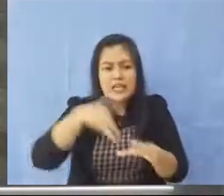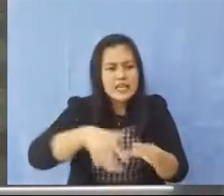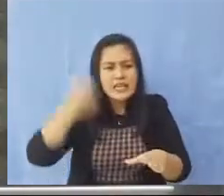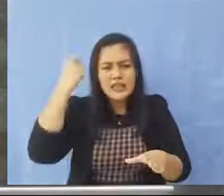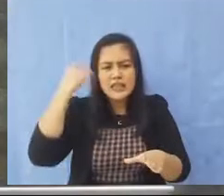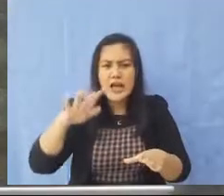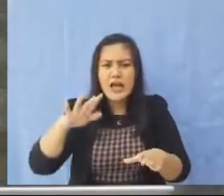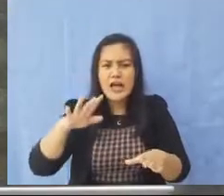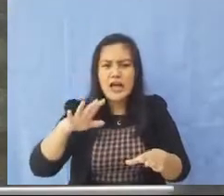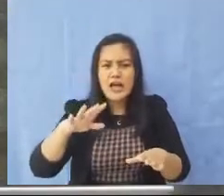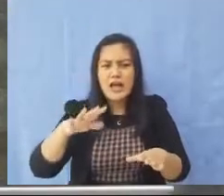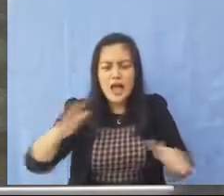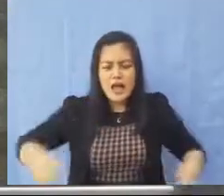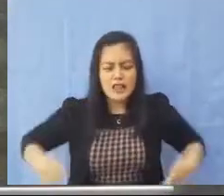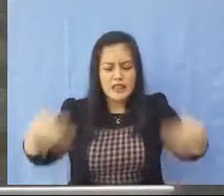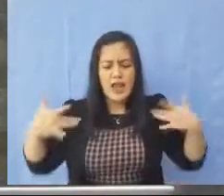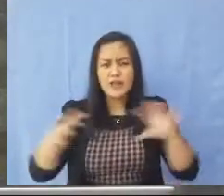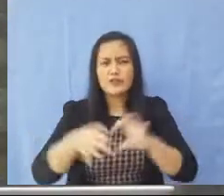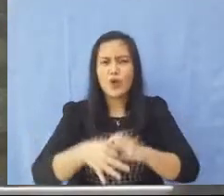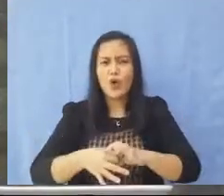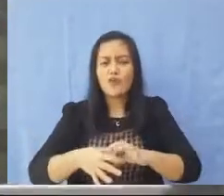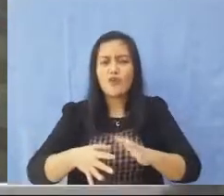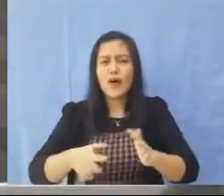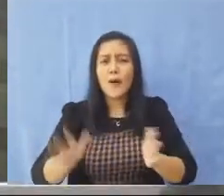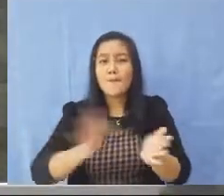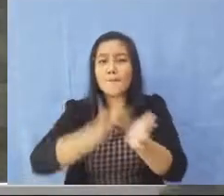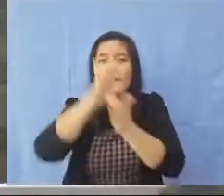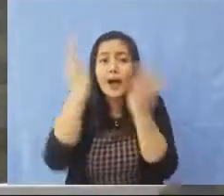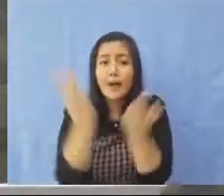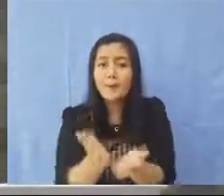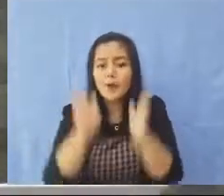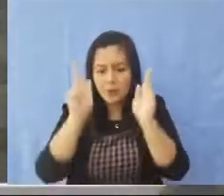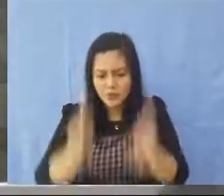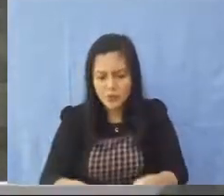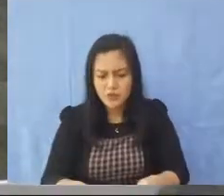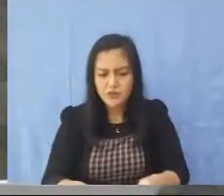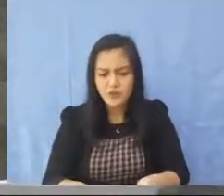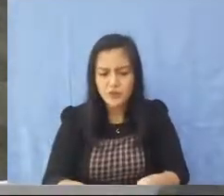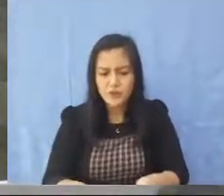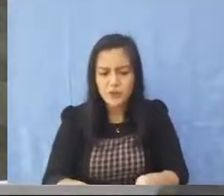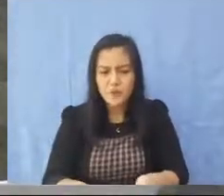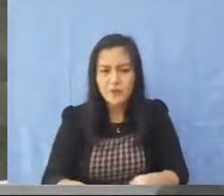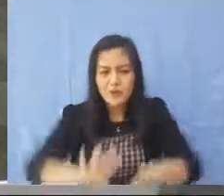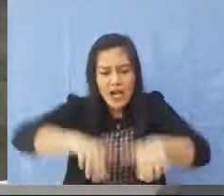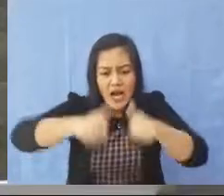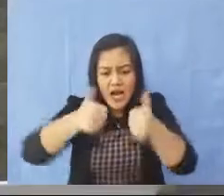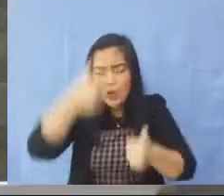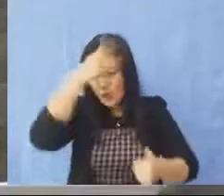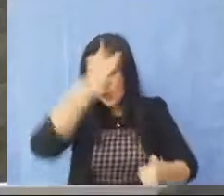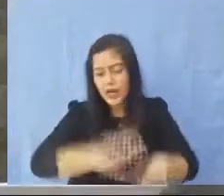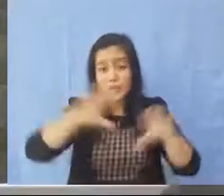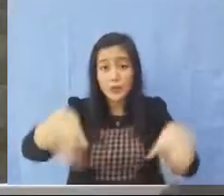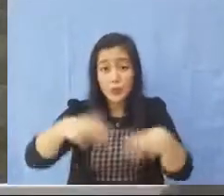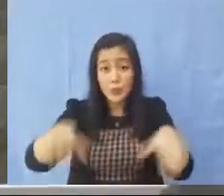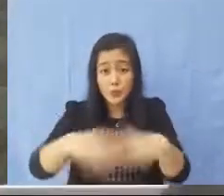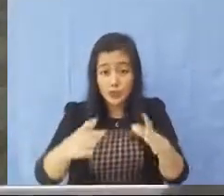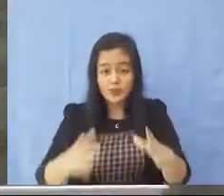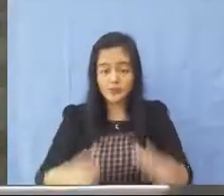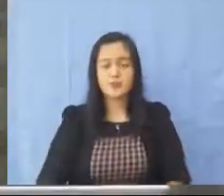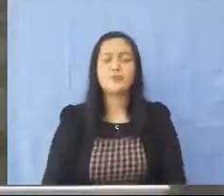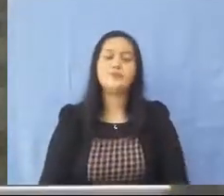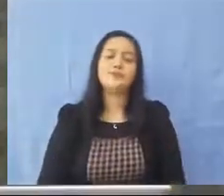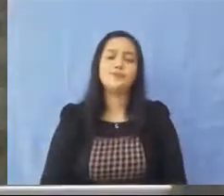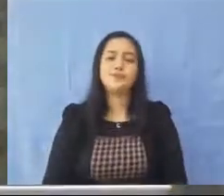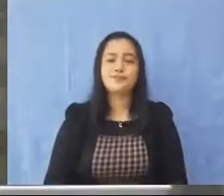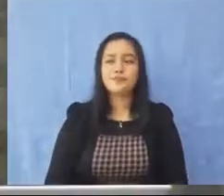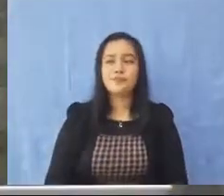Kaya importante, ganyan po magpakilala ang Diyos. Sa Old Testament po, makikita natin, going back to the very beginning ng